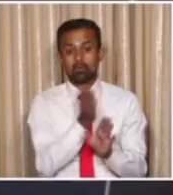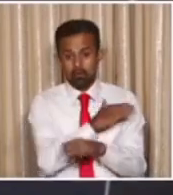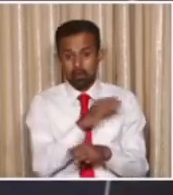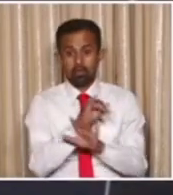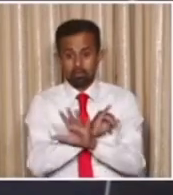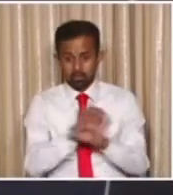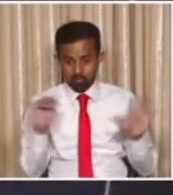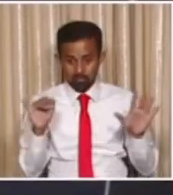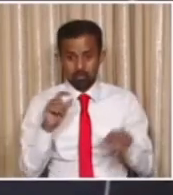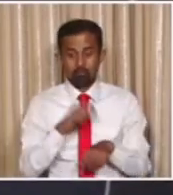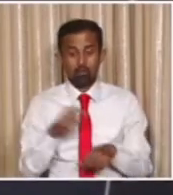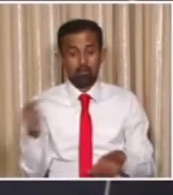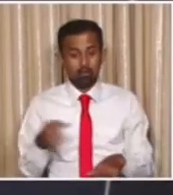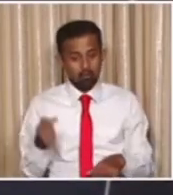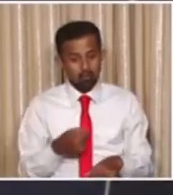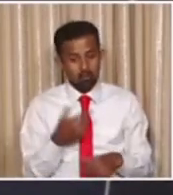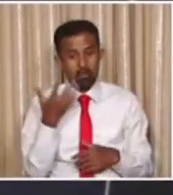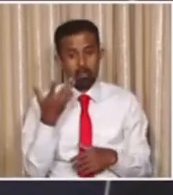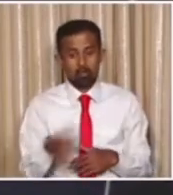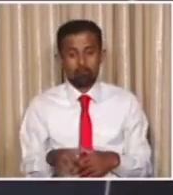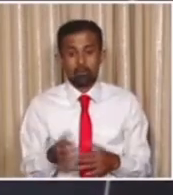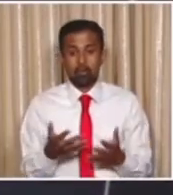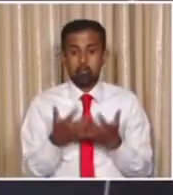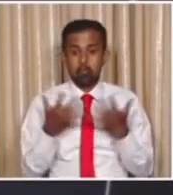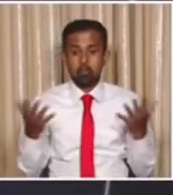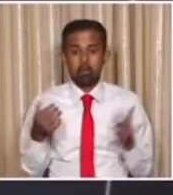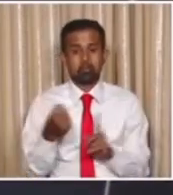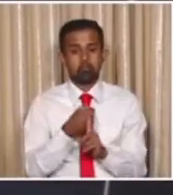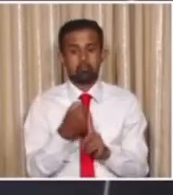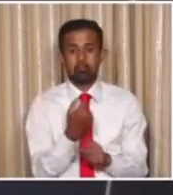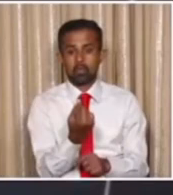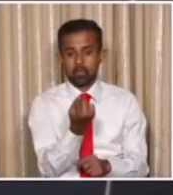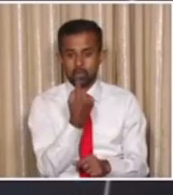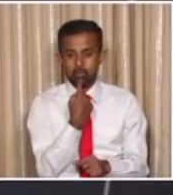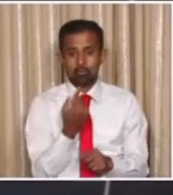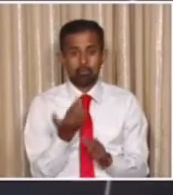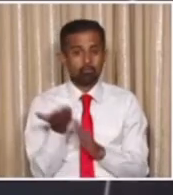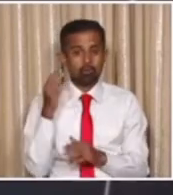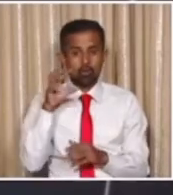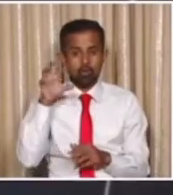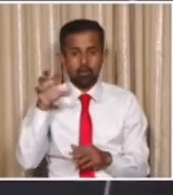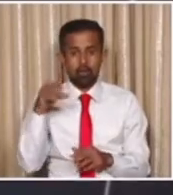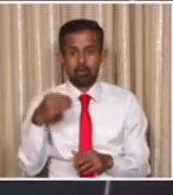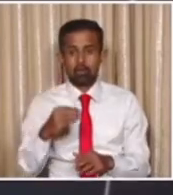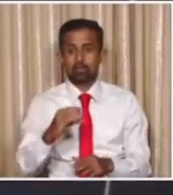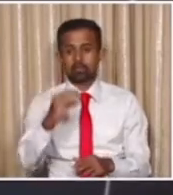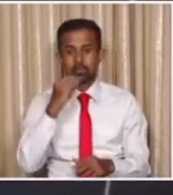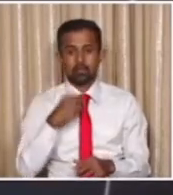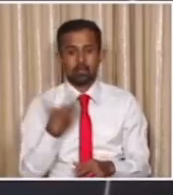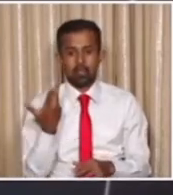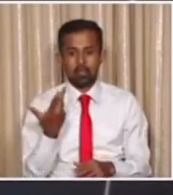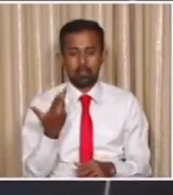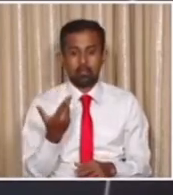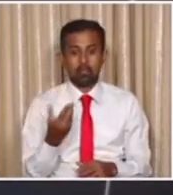ගිහිල්ලා තියෙනවා හැබැයි ඊට වඩා බලකිරීමක් කරන මෙතන මොකද වෙන කිසිම රටකින් ණය දෙන්නේ නැහැ